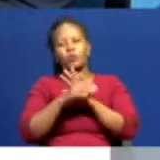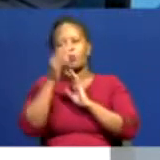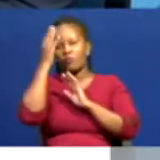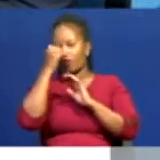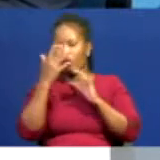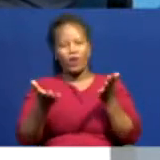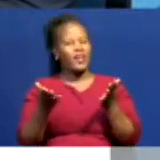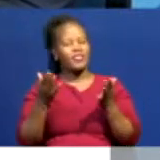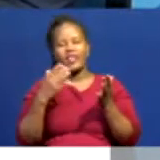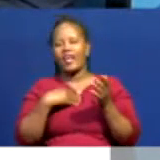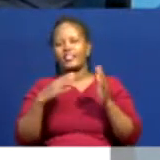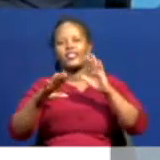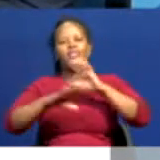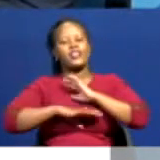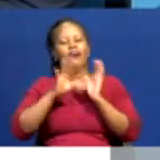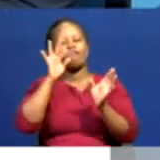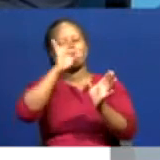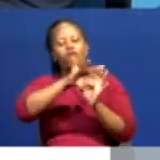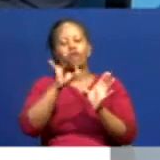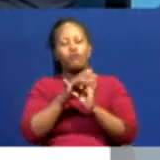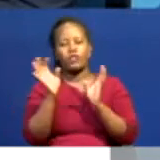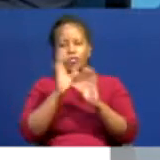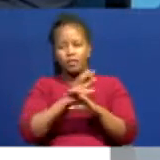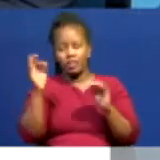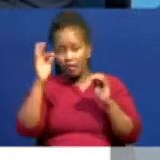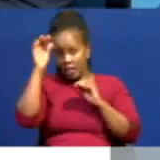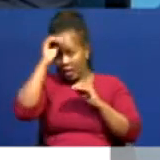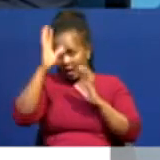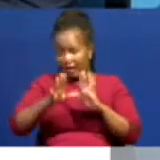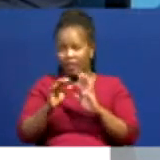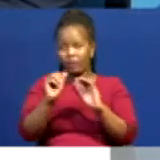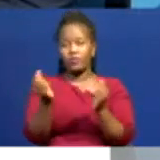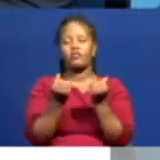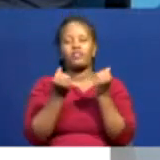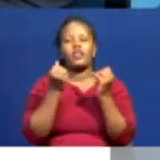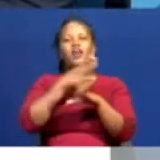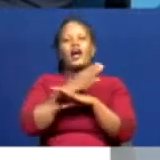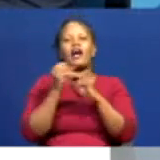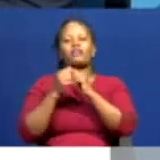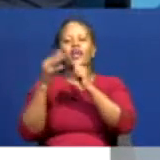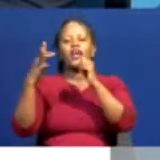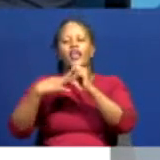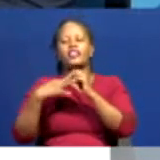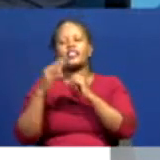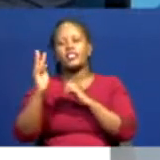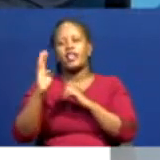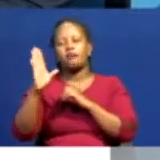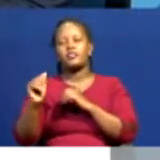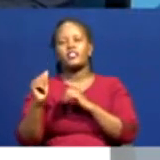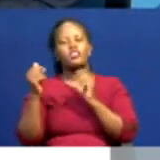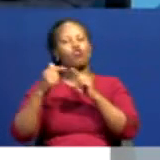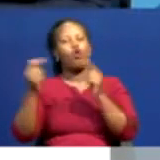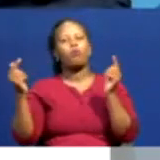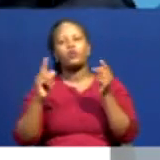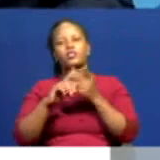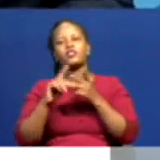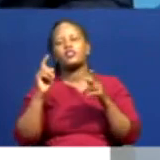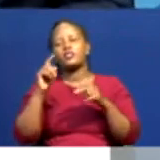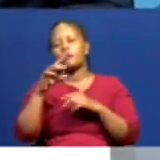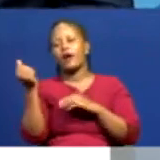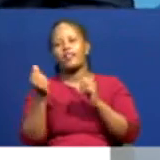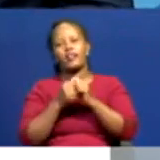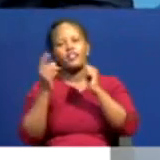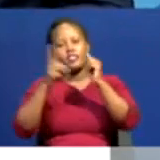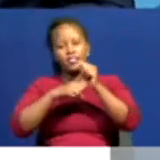kutoafiki kura za kutosha. Gavana huyo alinusurika baada ya wawakilishi wadi 18 kupinga hoja hiyo, huku 16